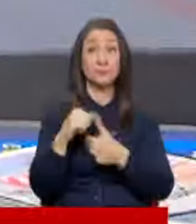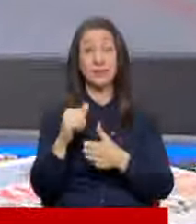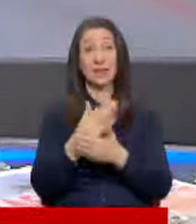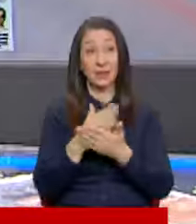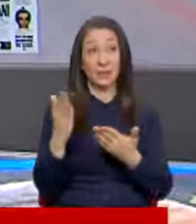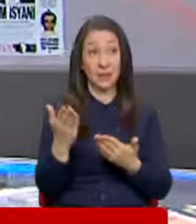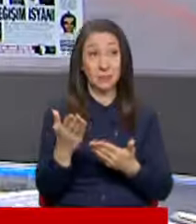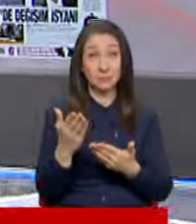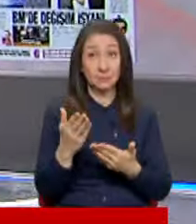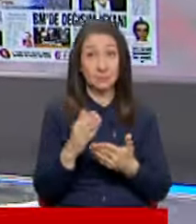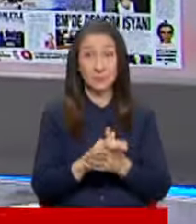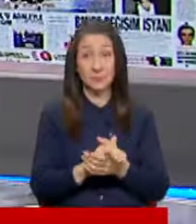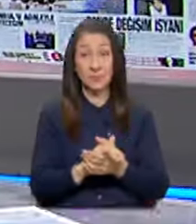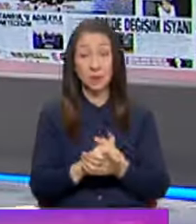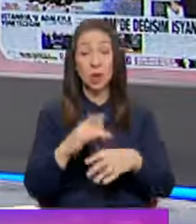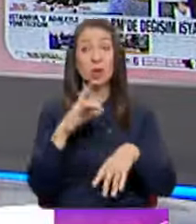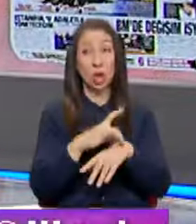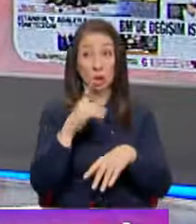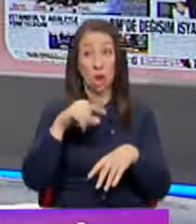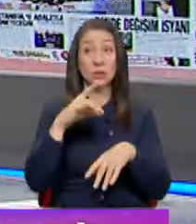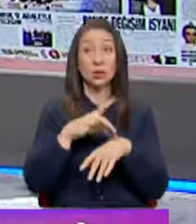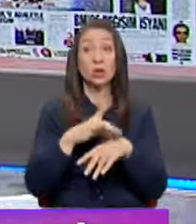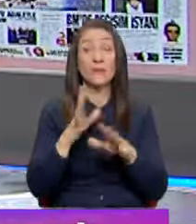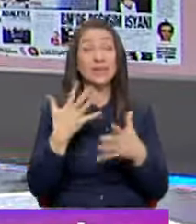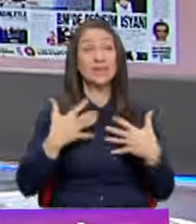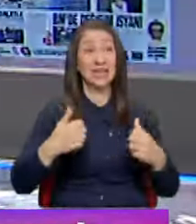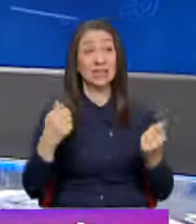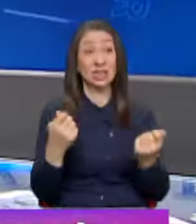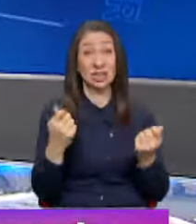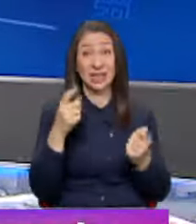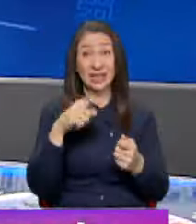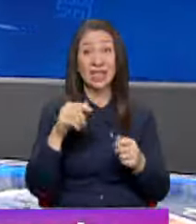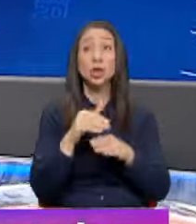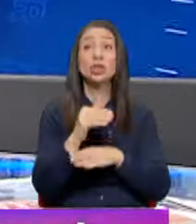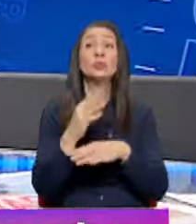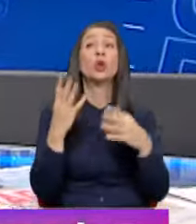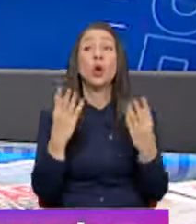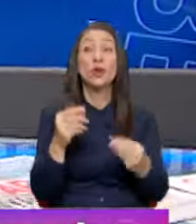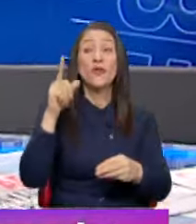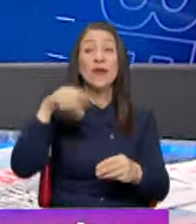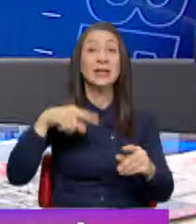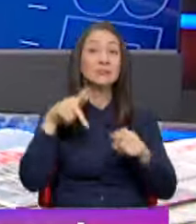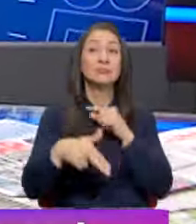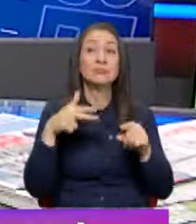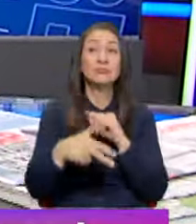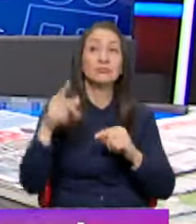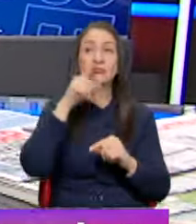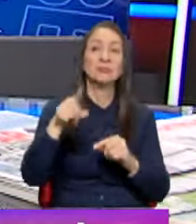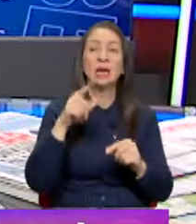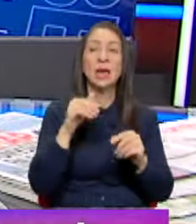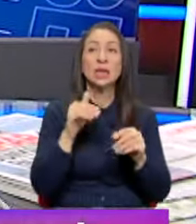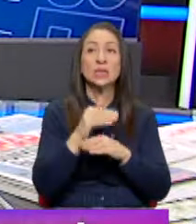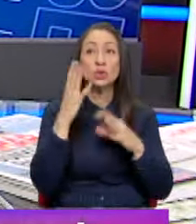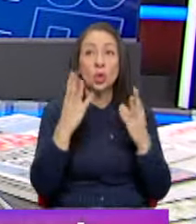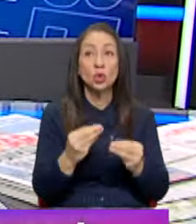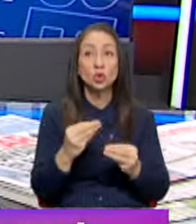edelim Eee hekimler hekimlerin ya da sağlık çalışanlarının yaşamış olduğu vergi kesintisi sebebiyle yaşamış